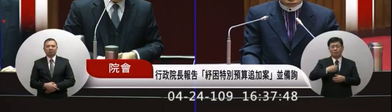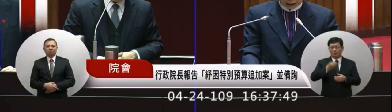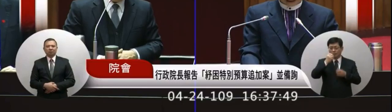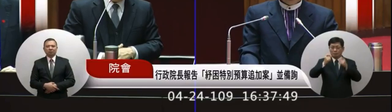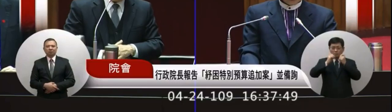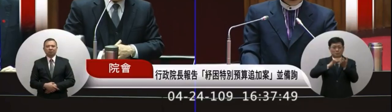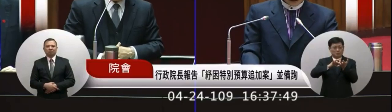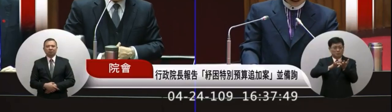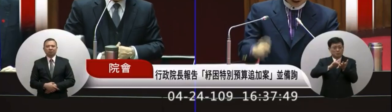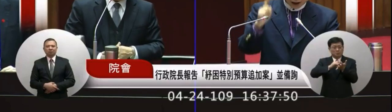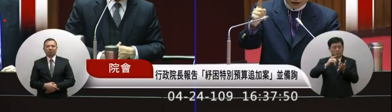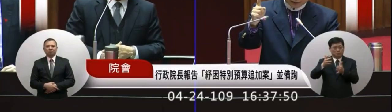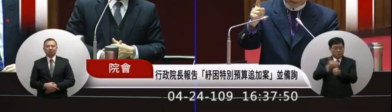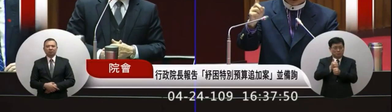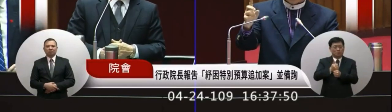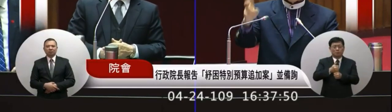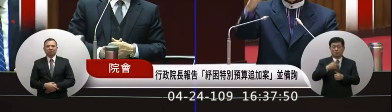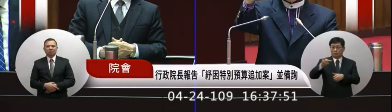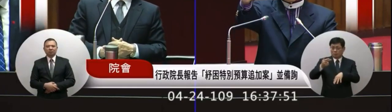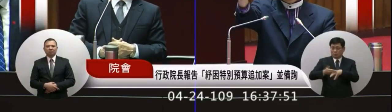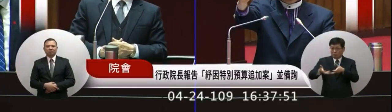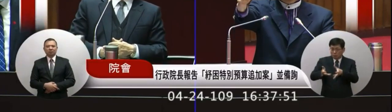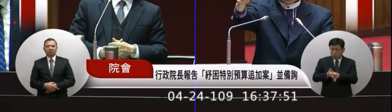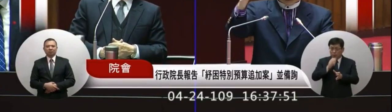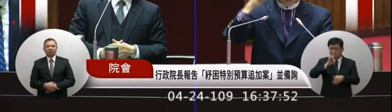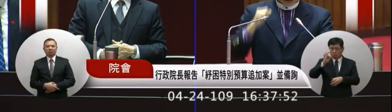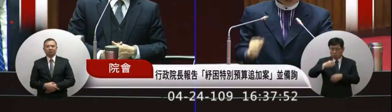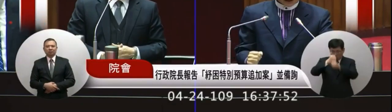药署啦。科技部快筛